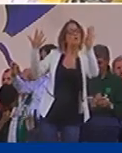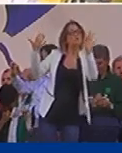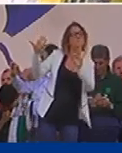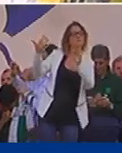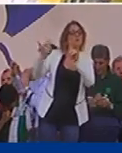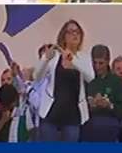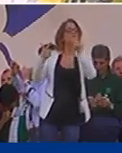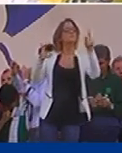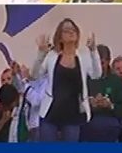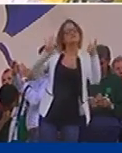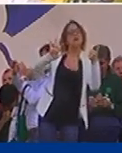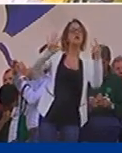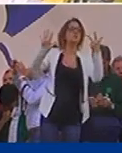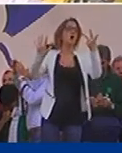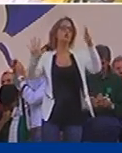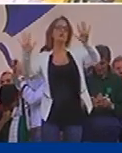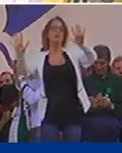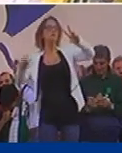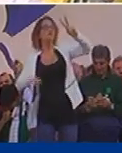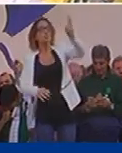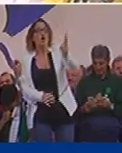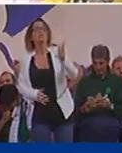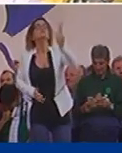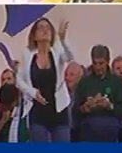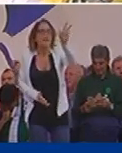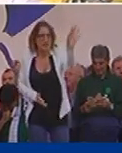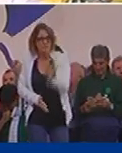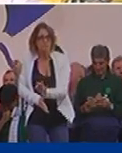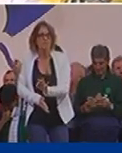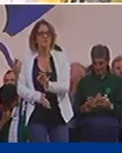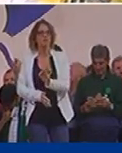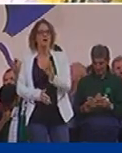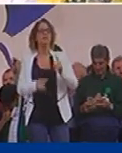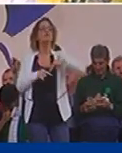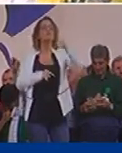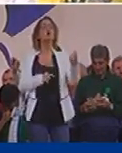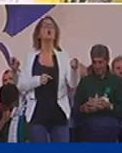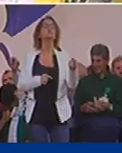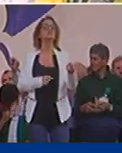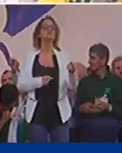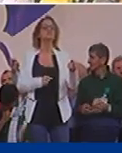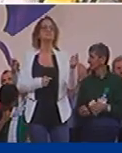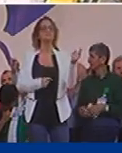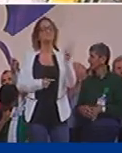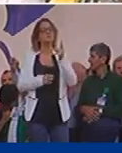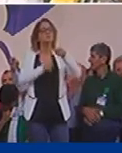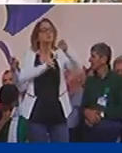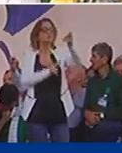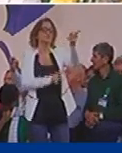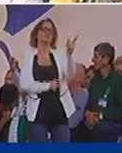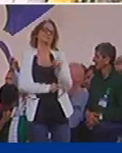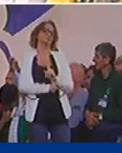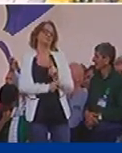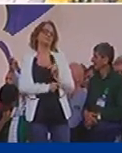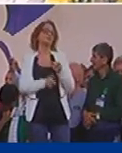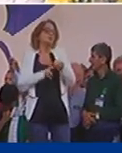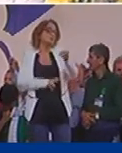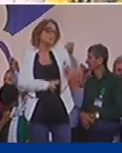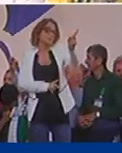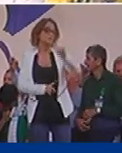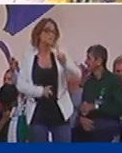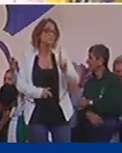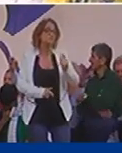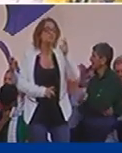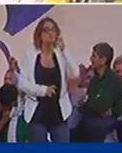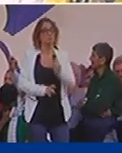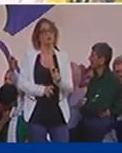arrivati al 6, all'8, al 10, al 12, al 13. Poi però non di più, non di più